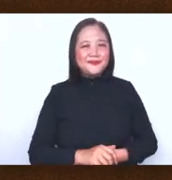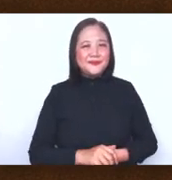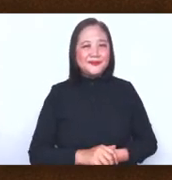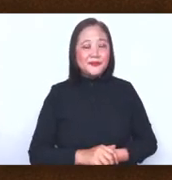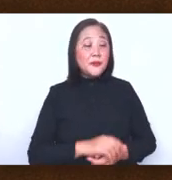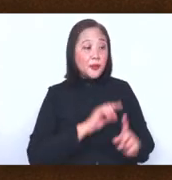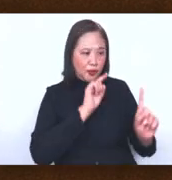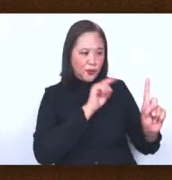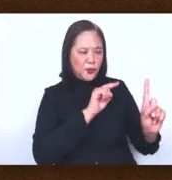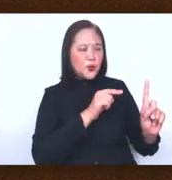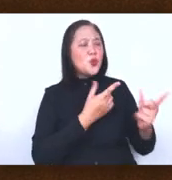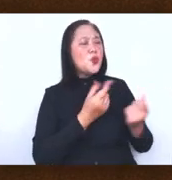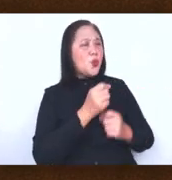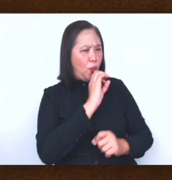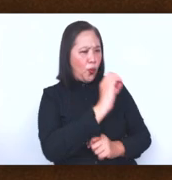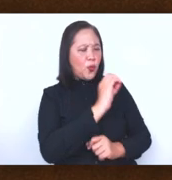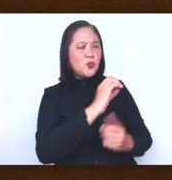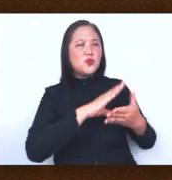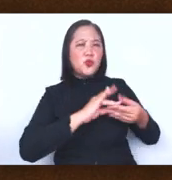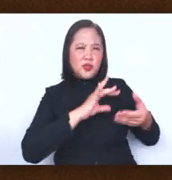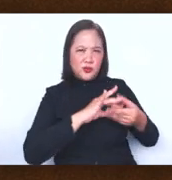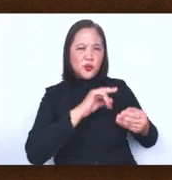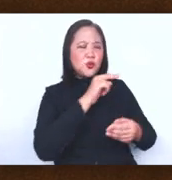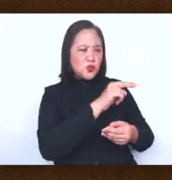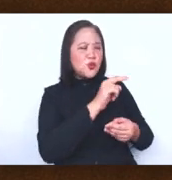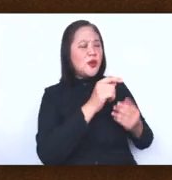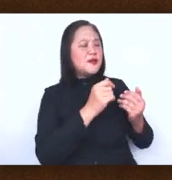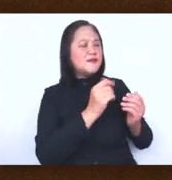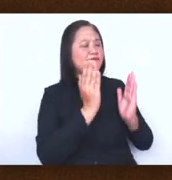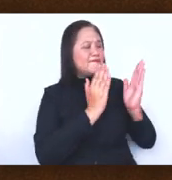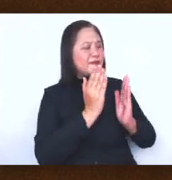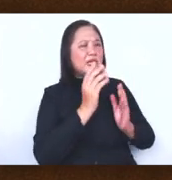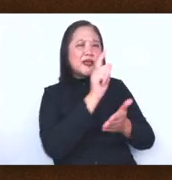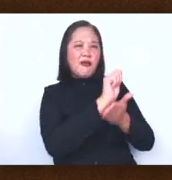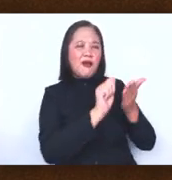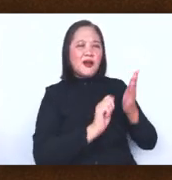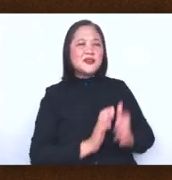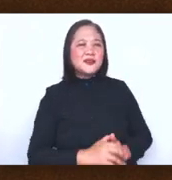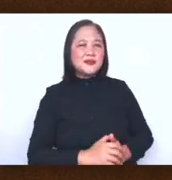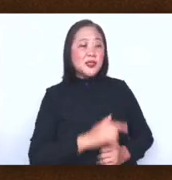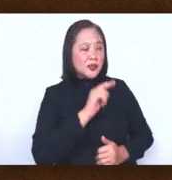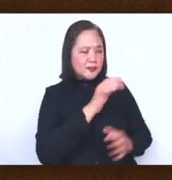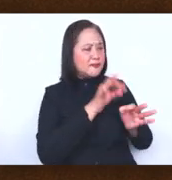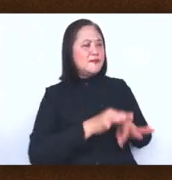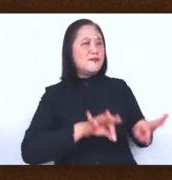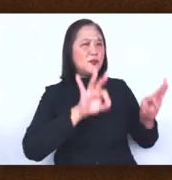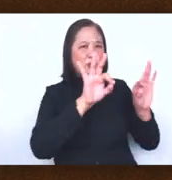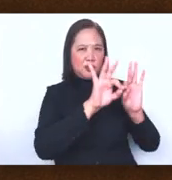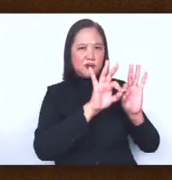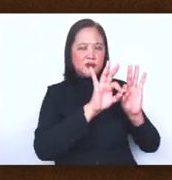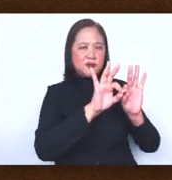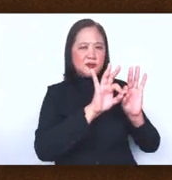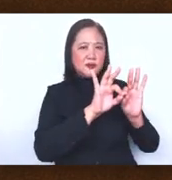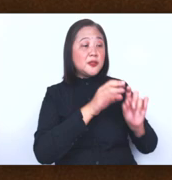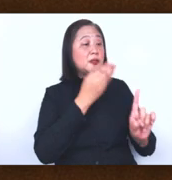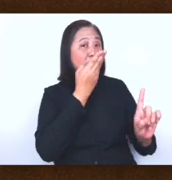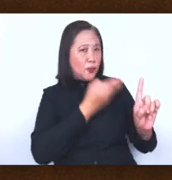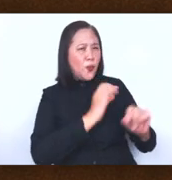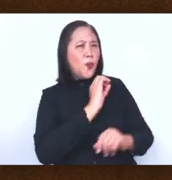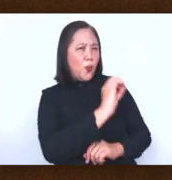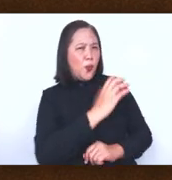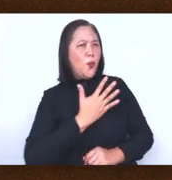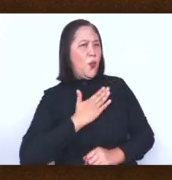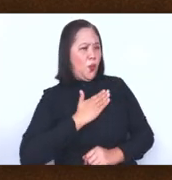Gumawa ka na lang ng sarili mong kwento bilang alagad ng sining. Yan ang importante. Ang sarili mong